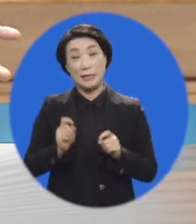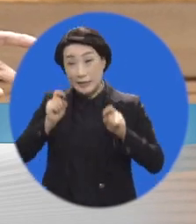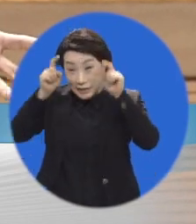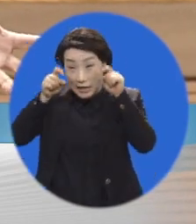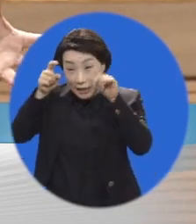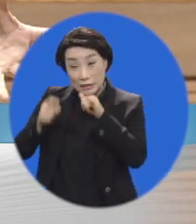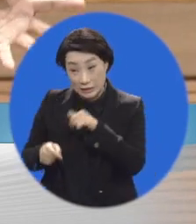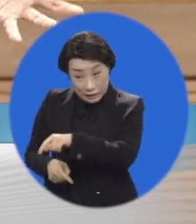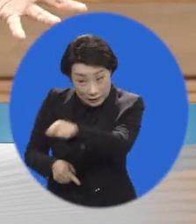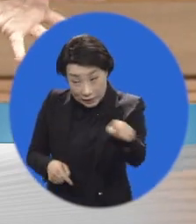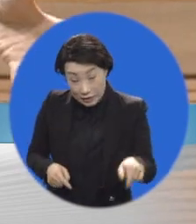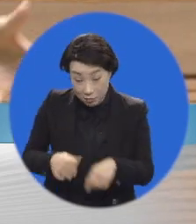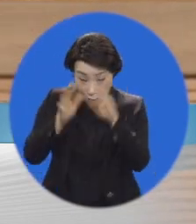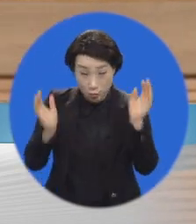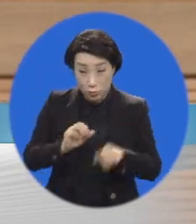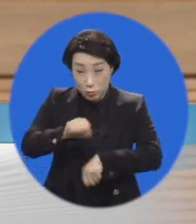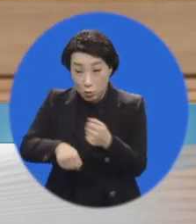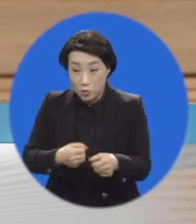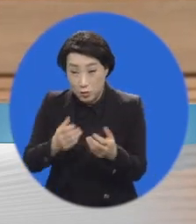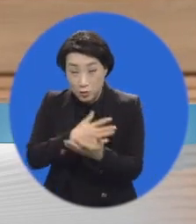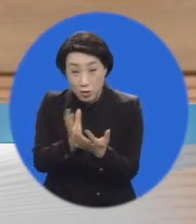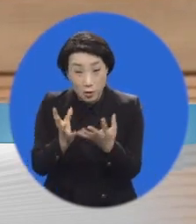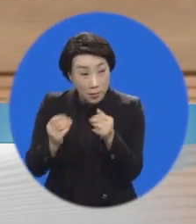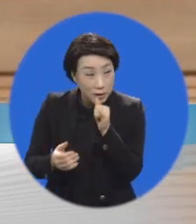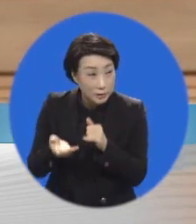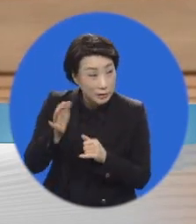양들이 있고 이 모든 짐들이 있는데